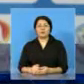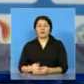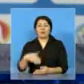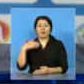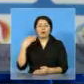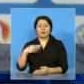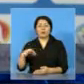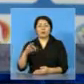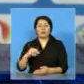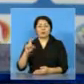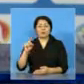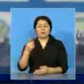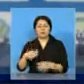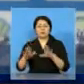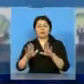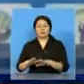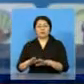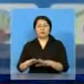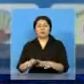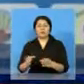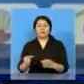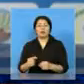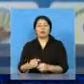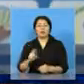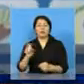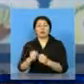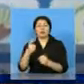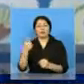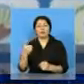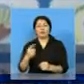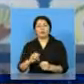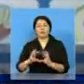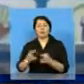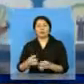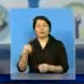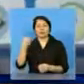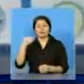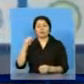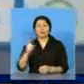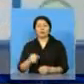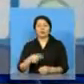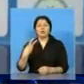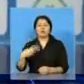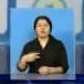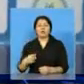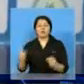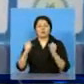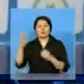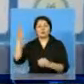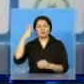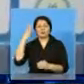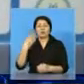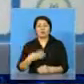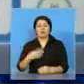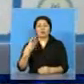облысы осы жарыста бірінші орын алдық командалық. 11 халықаралық дәрежедегі спорт шебері қатысты, 20 спорт шебері, 43